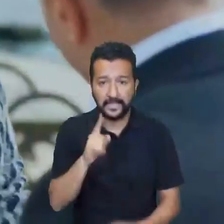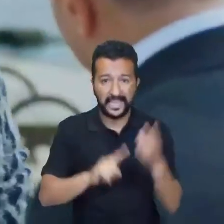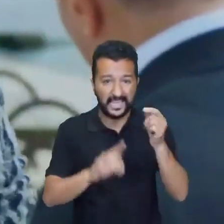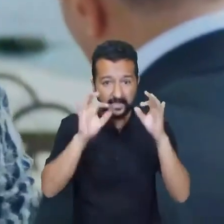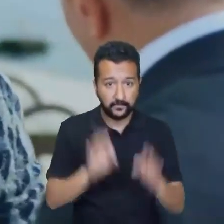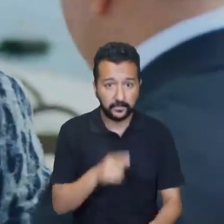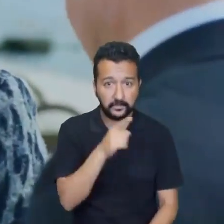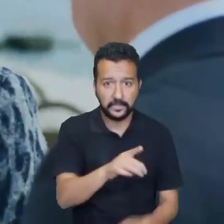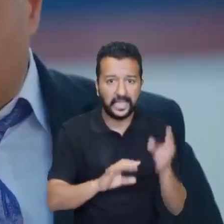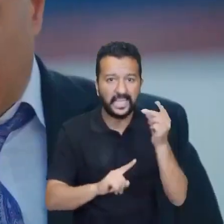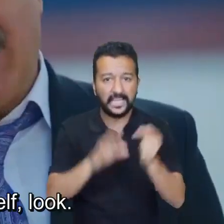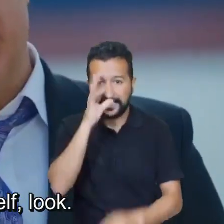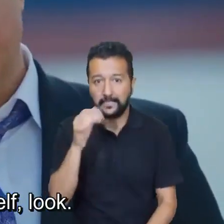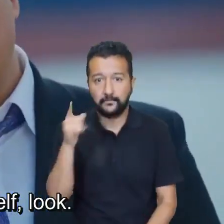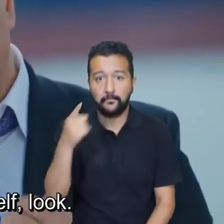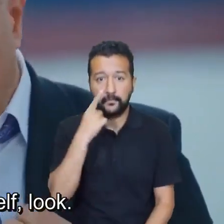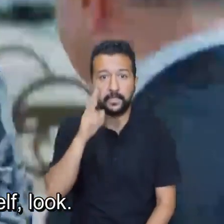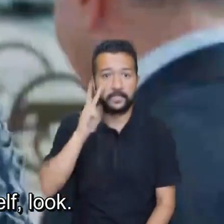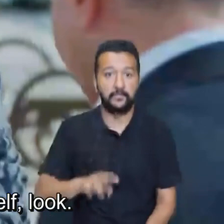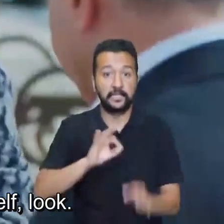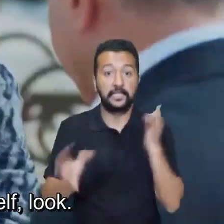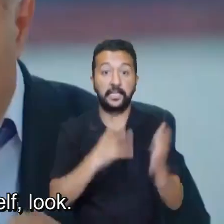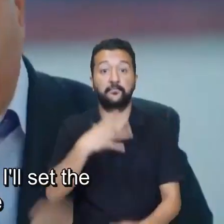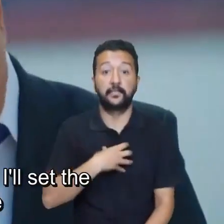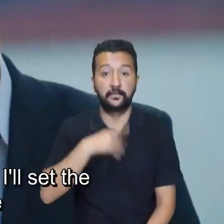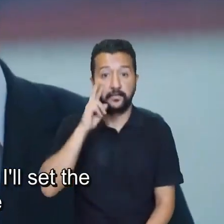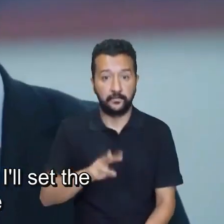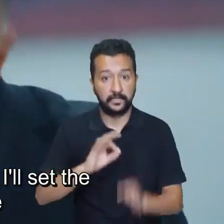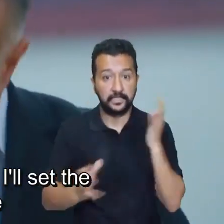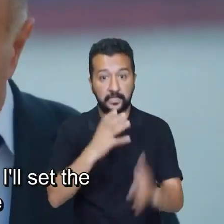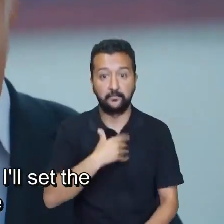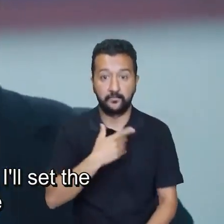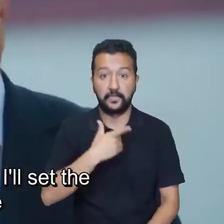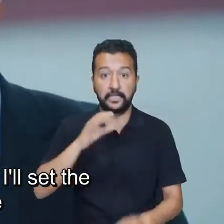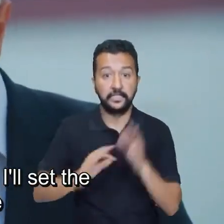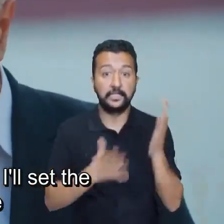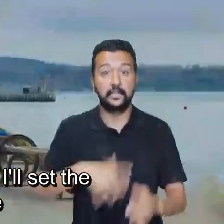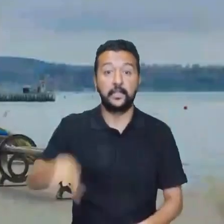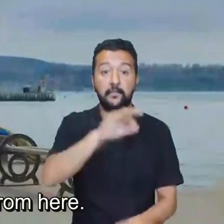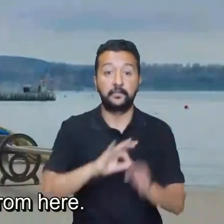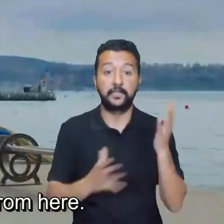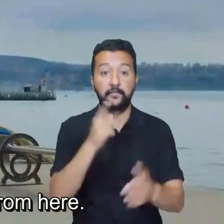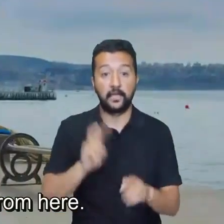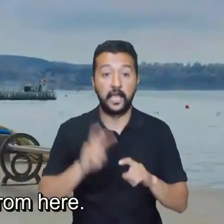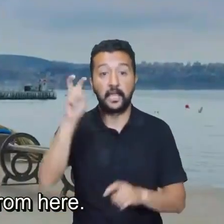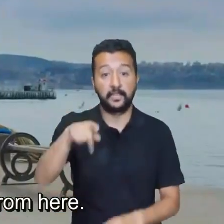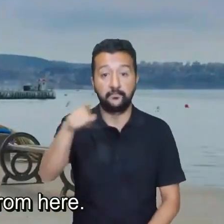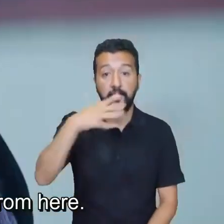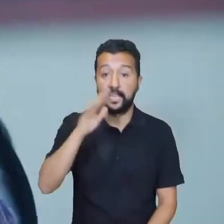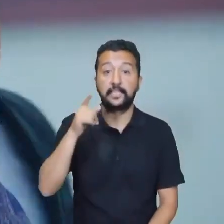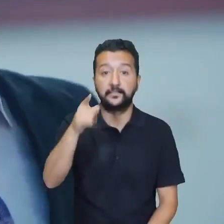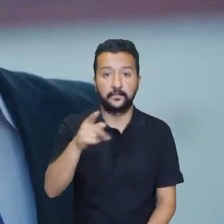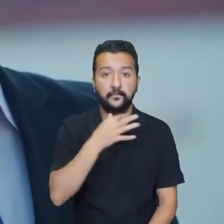İlyas mı? İlyas kim ya? Ayşem, vallahi yakarım kendimi bak. Vallahi yakarım bak, tutuştururum, mahalleyi de tutuştururum. Atarım kendimi şuradan